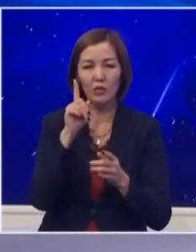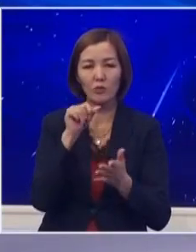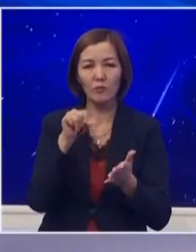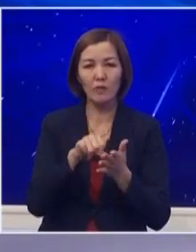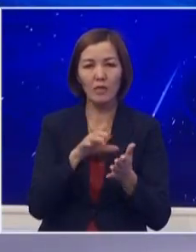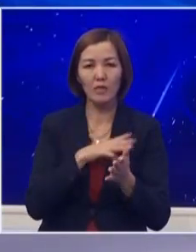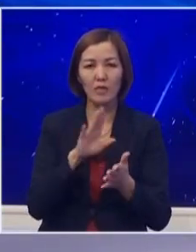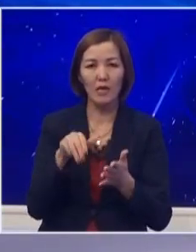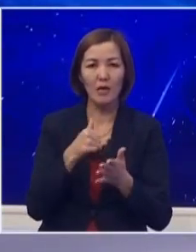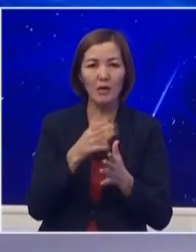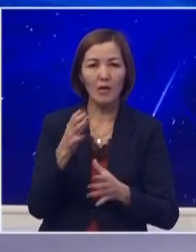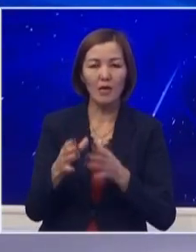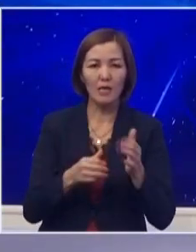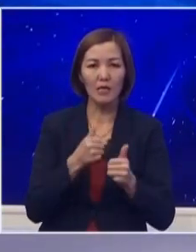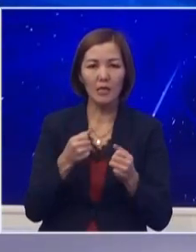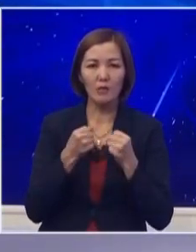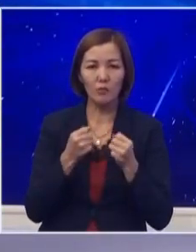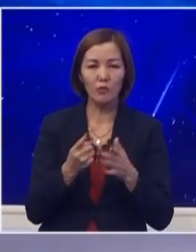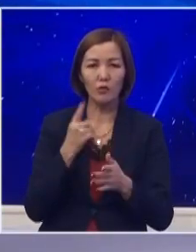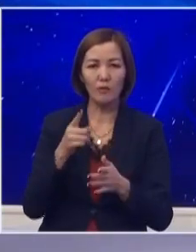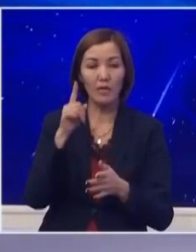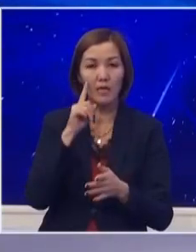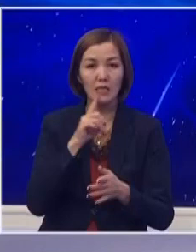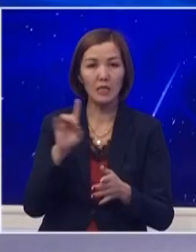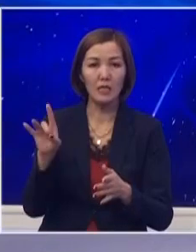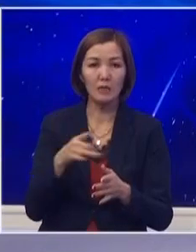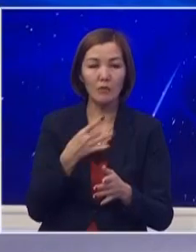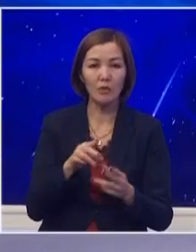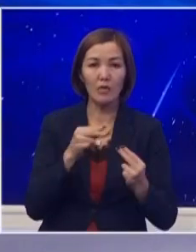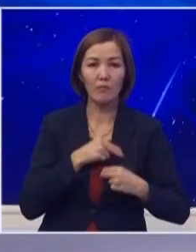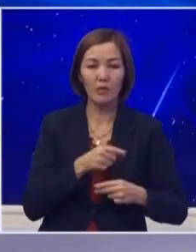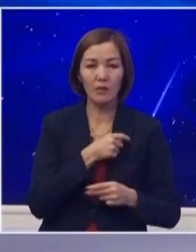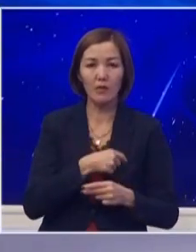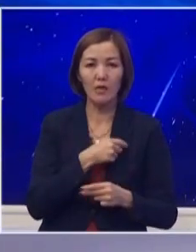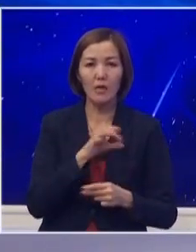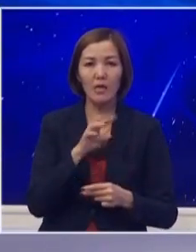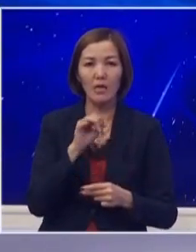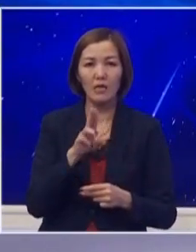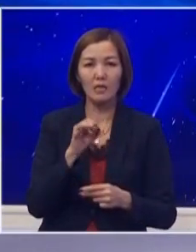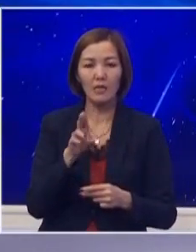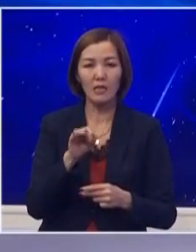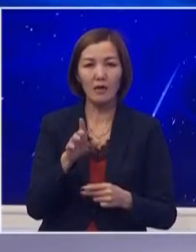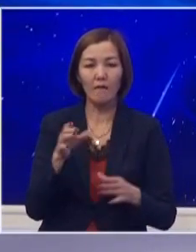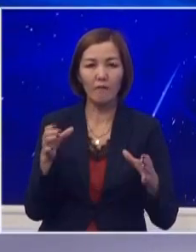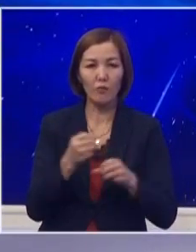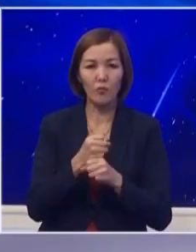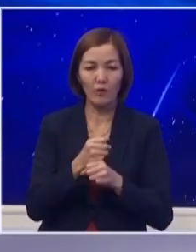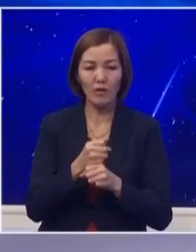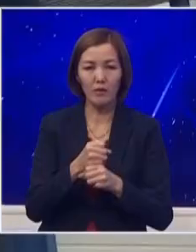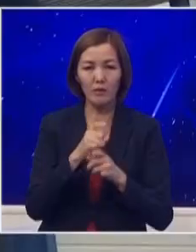Бас жүлде халықаралық деңгейдегі спорт шебері Қазақстан Республикасының еңбек сіңірген бапкері Еркін Сайдақов атындағы кубок.